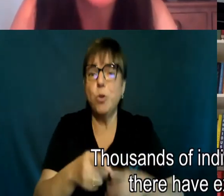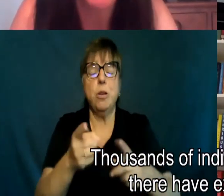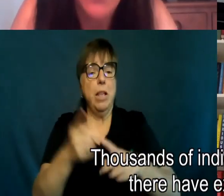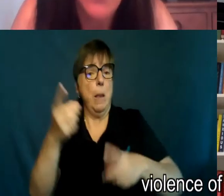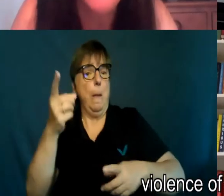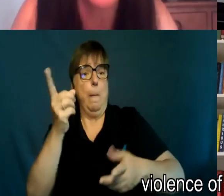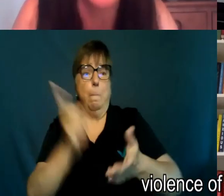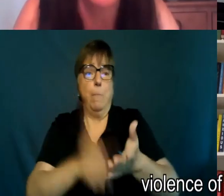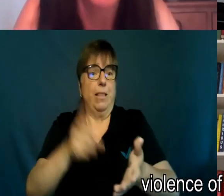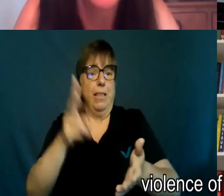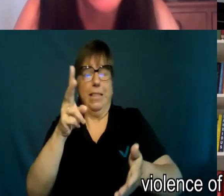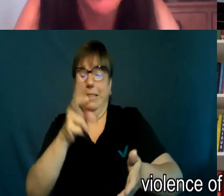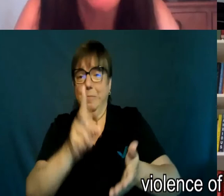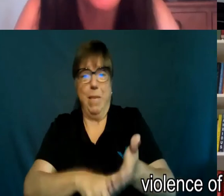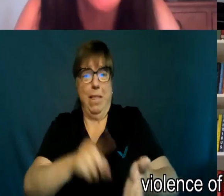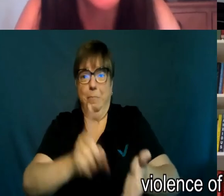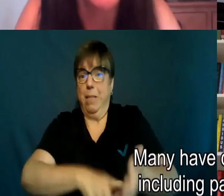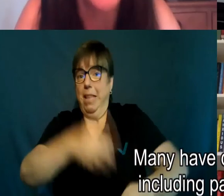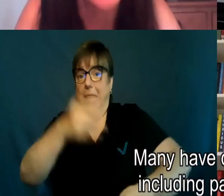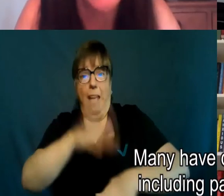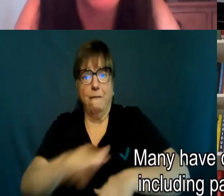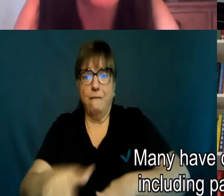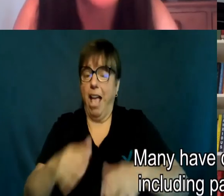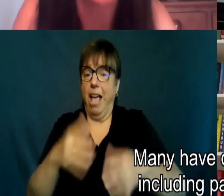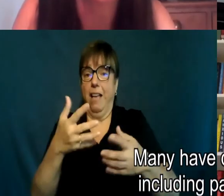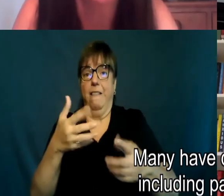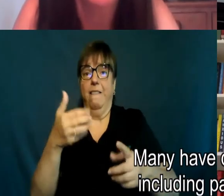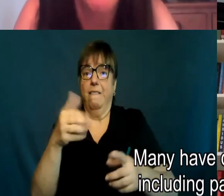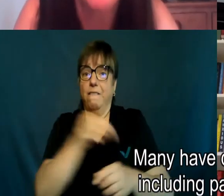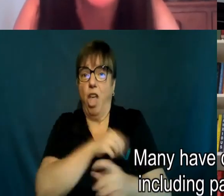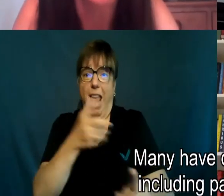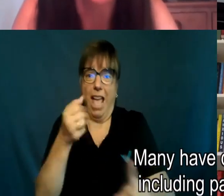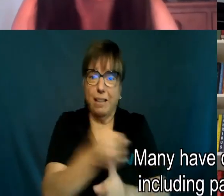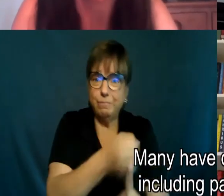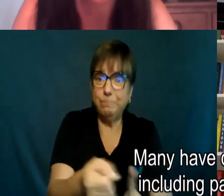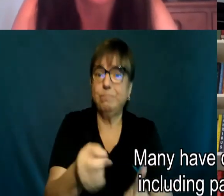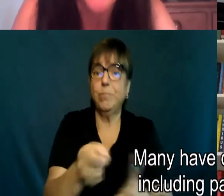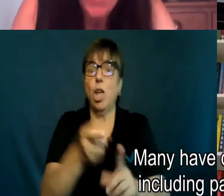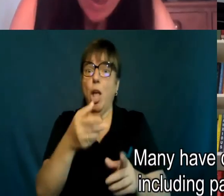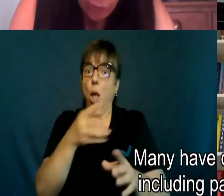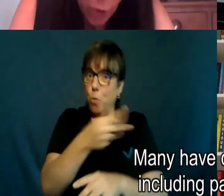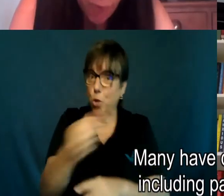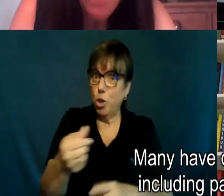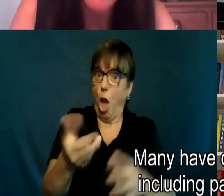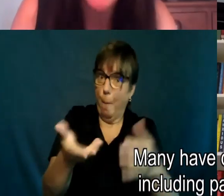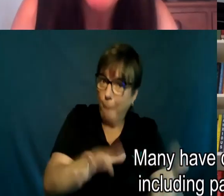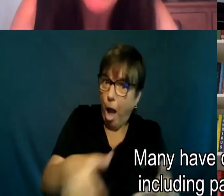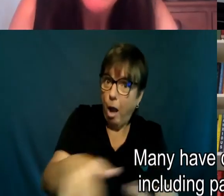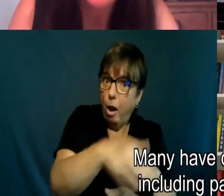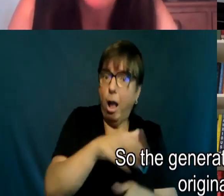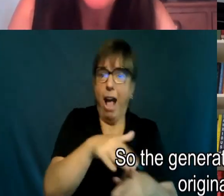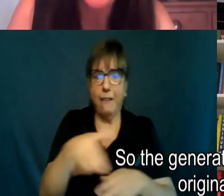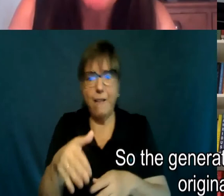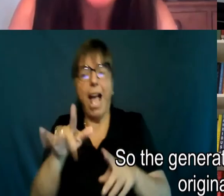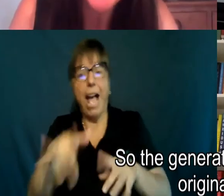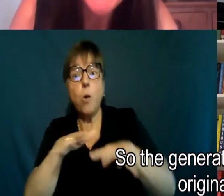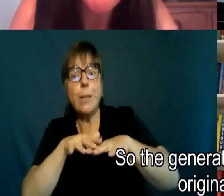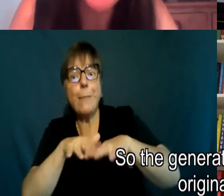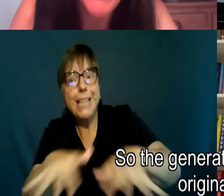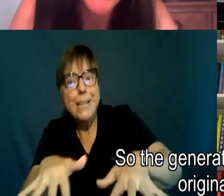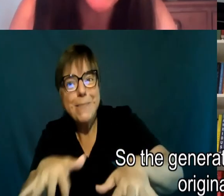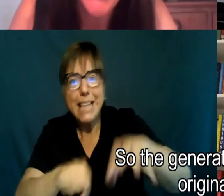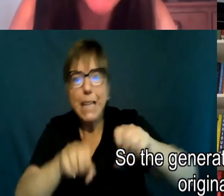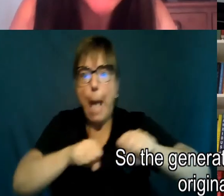y ont vécu des violences de toutes sortes. Plusieurs y ont laissé leur vie, y compris du fait de pandémies. Donc, les